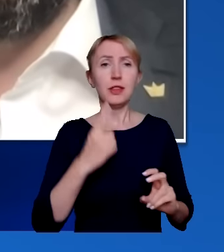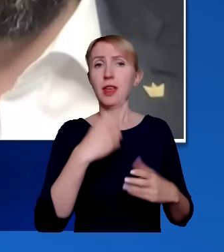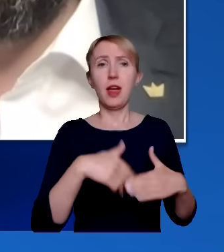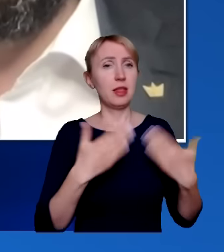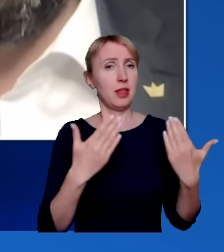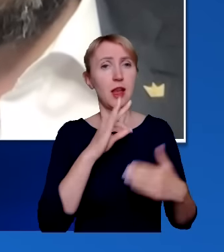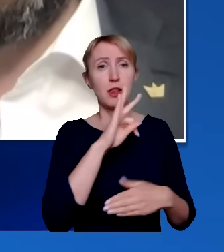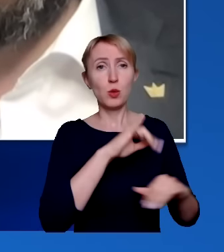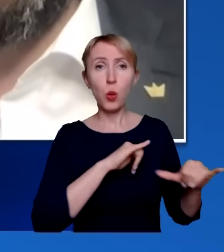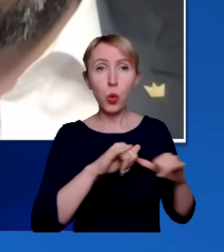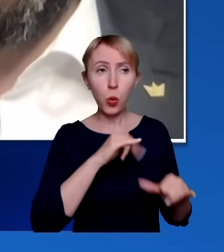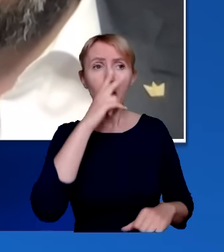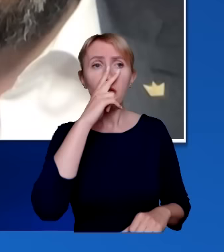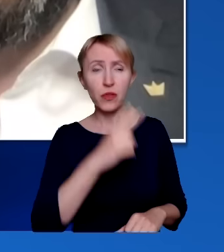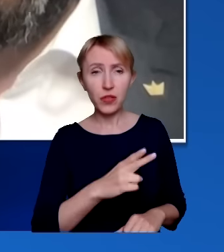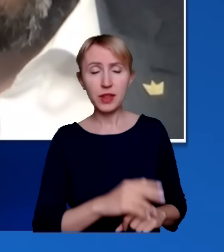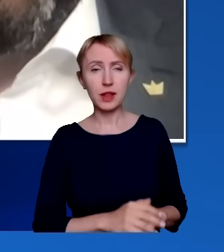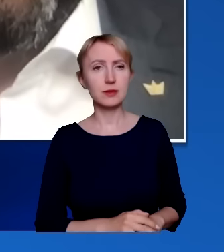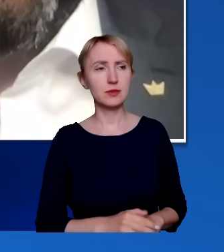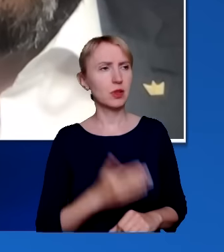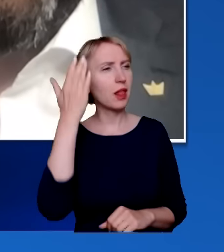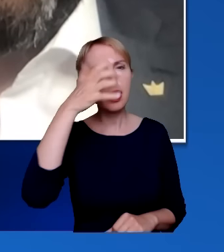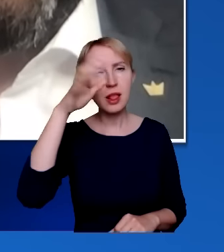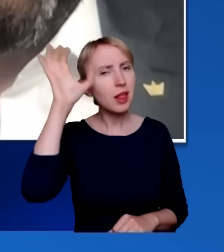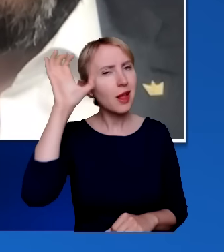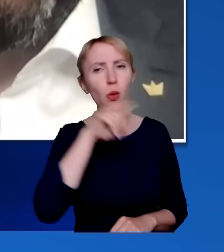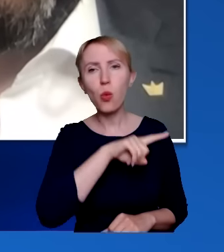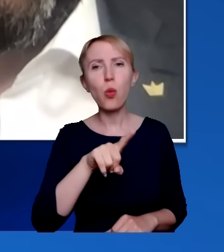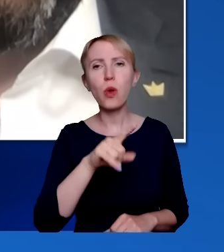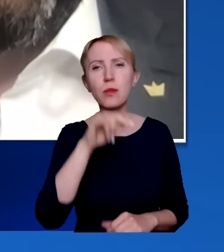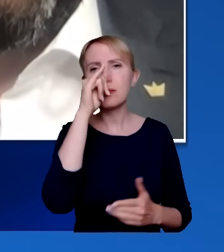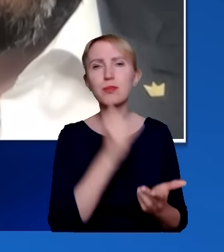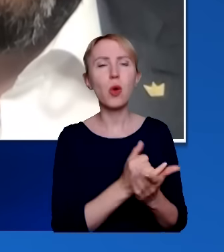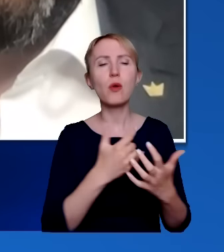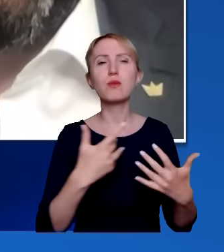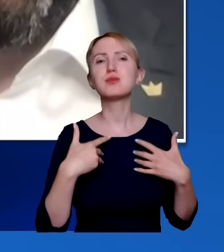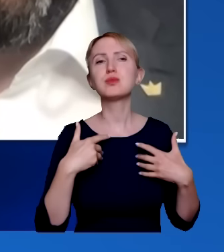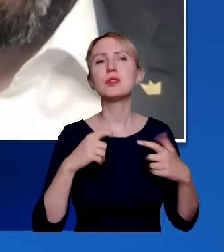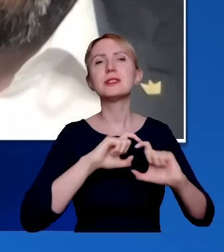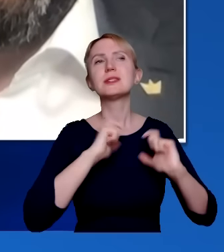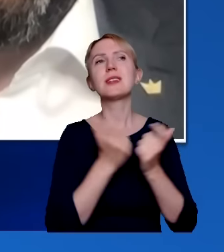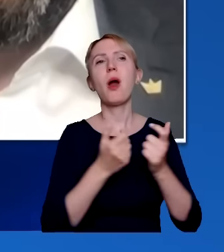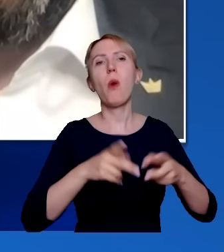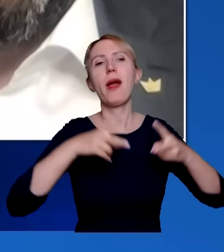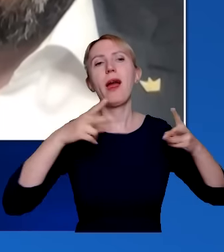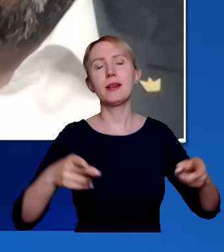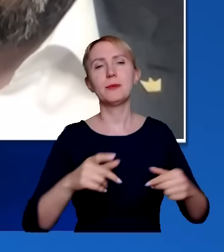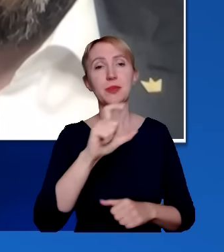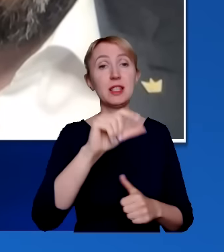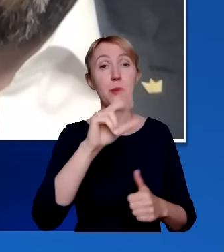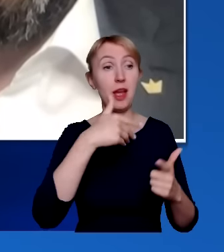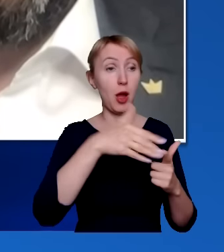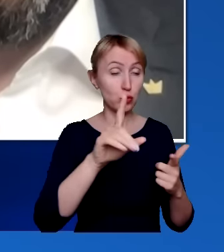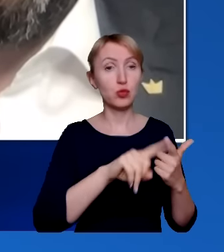rządów widać że ci nie udacznicy nie będą w stanie przetrwać całej tej kadencji bo cpk odrzucone